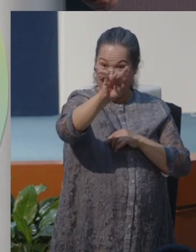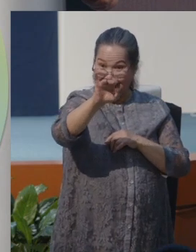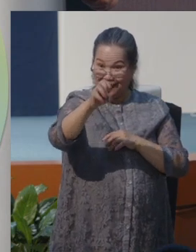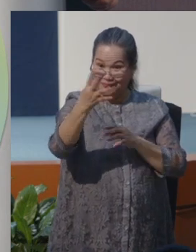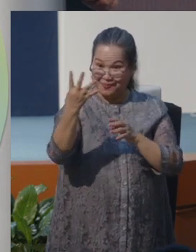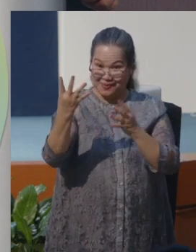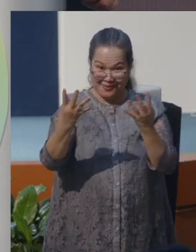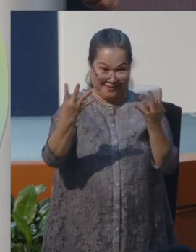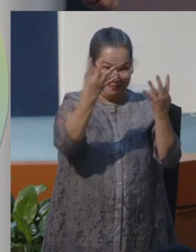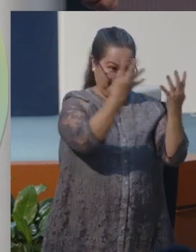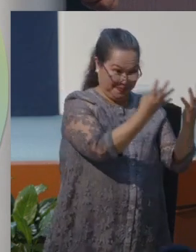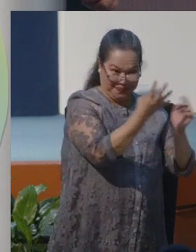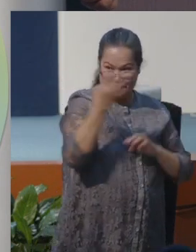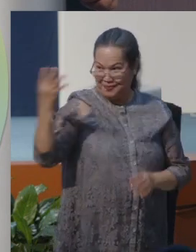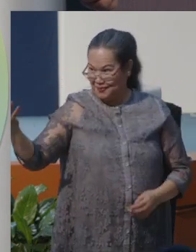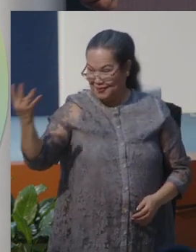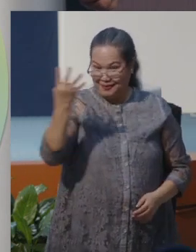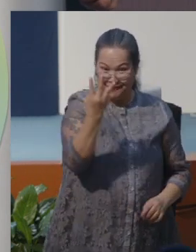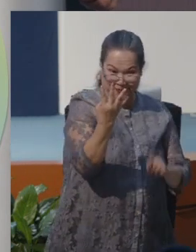maliit siya.